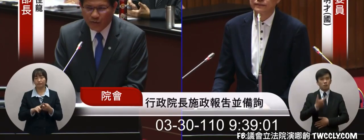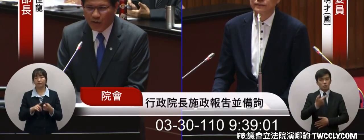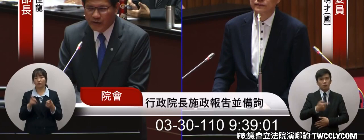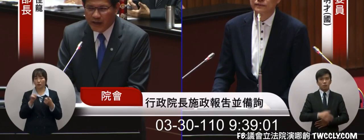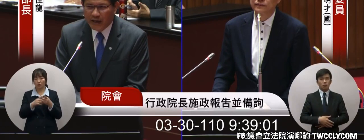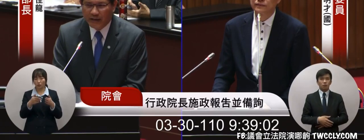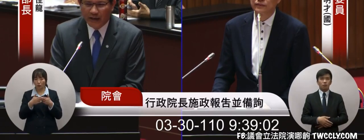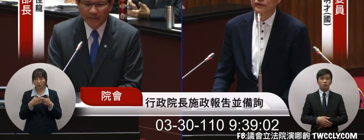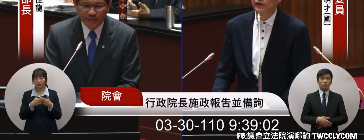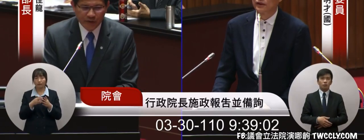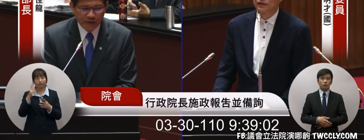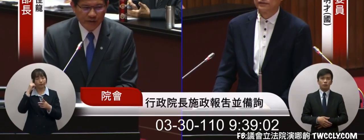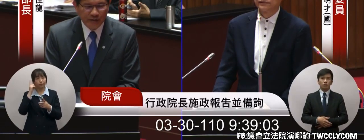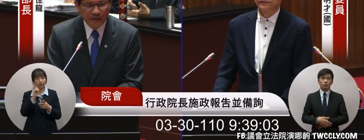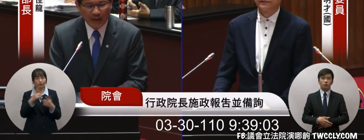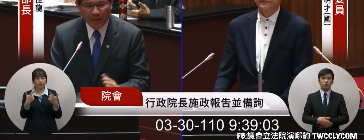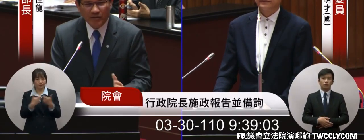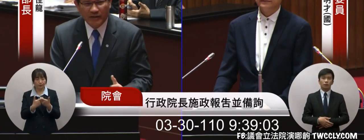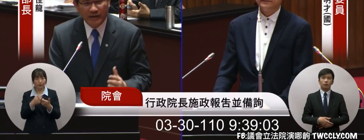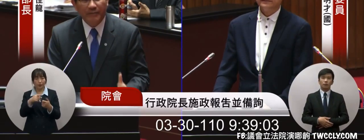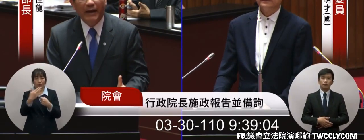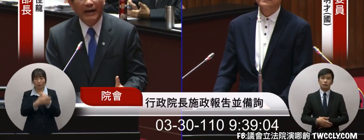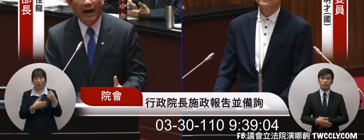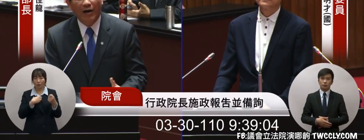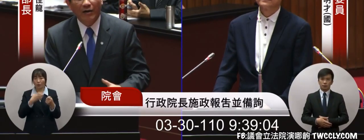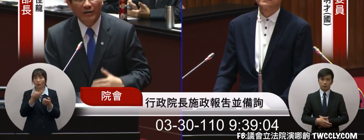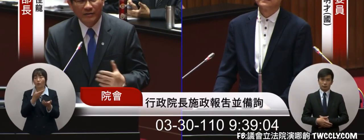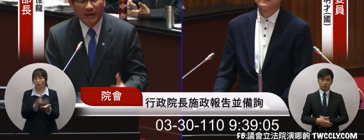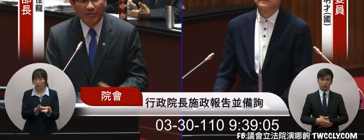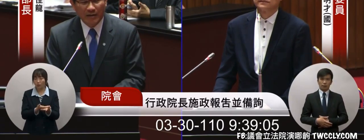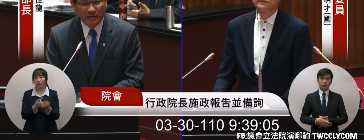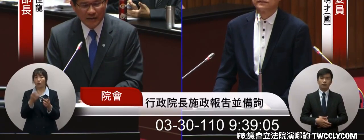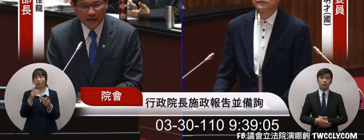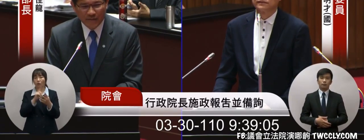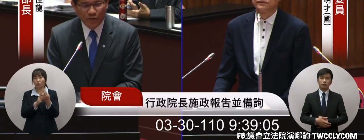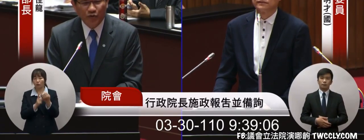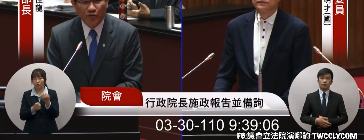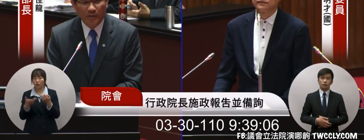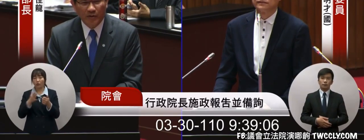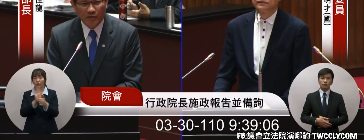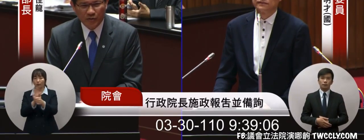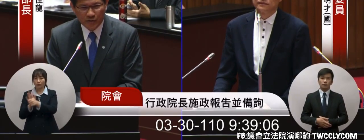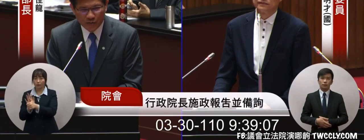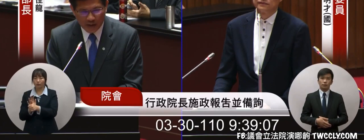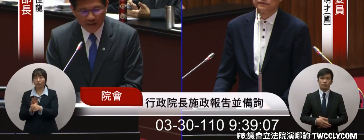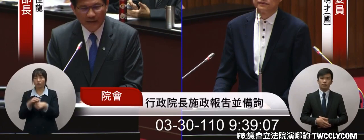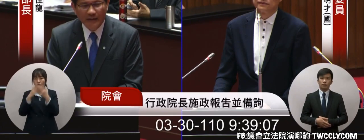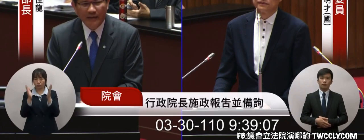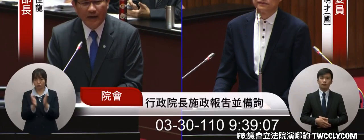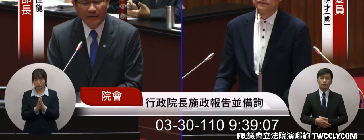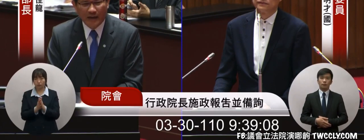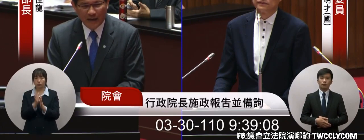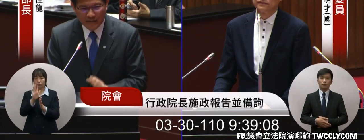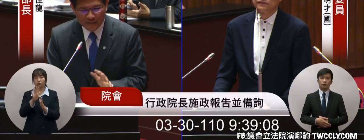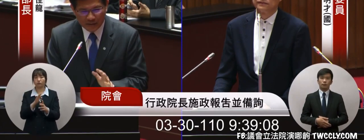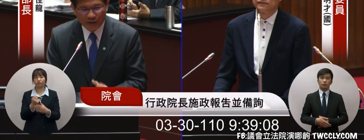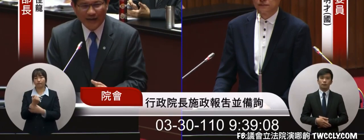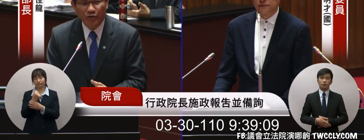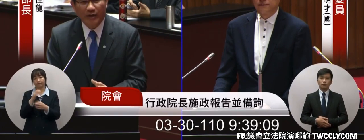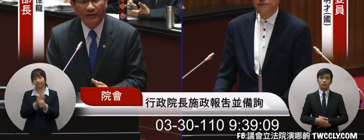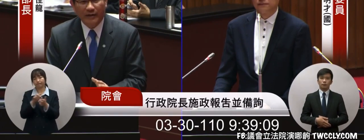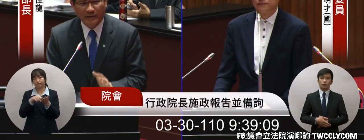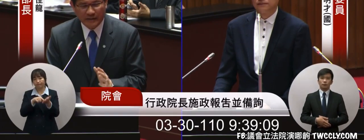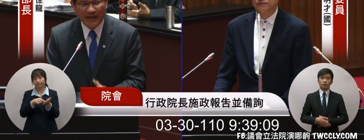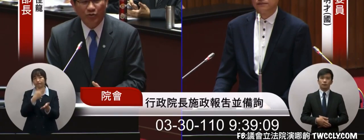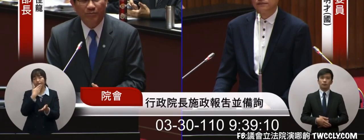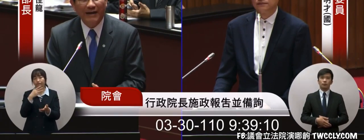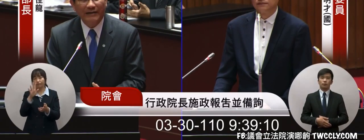做一些就是他保險的理賠啦相關的這些撫恤我們都是全力爭取他的